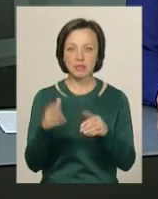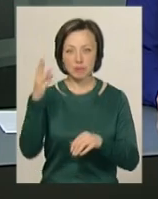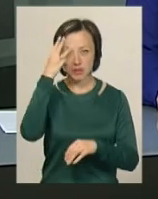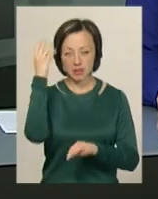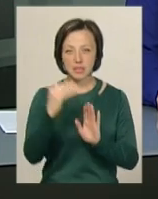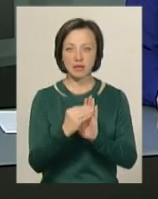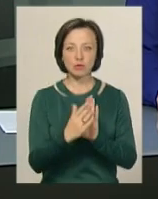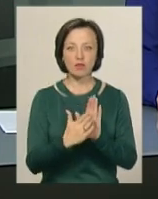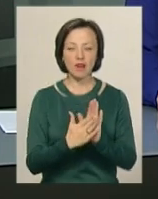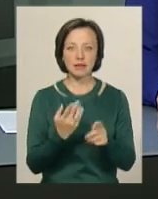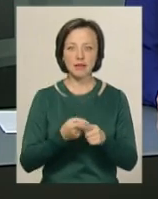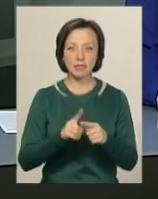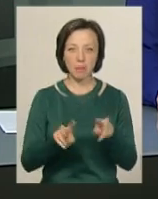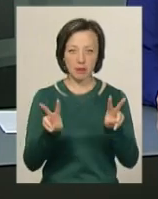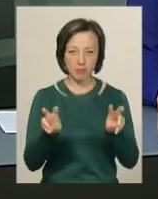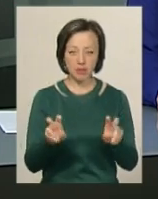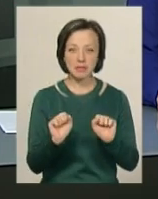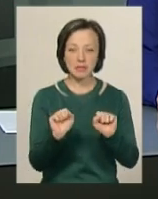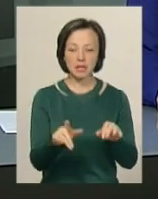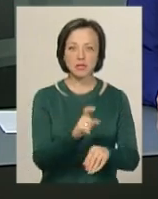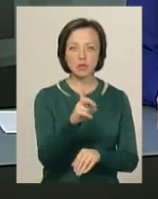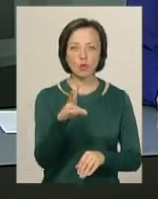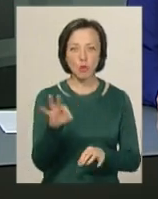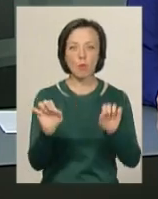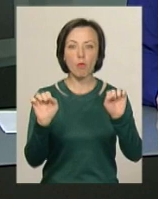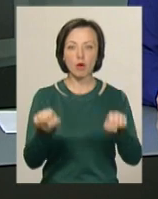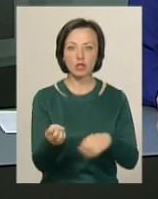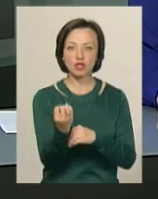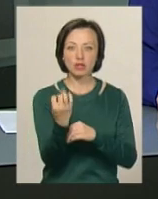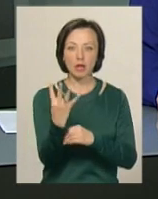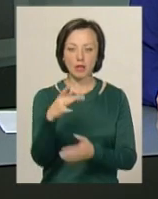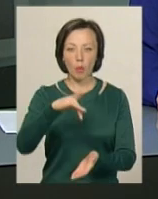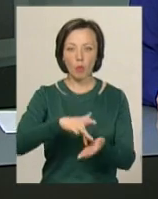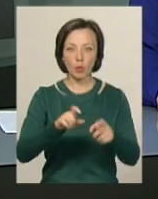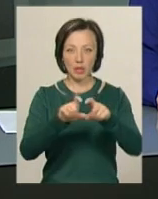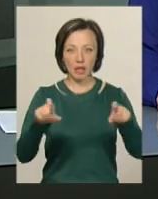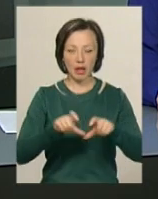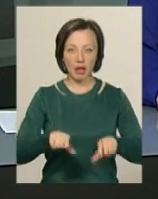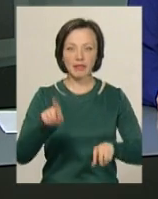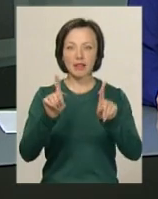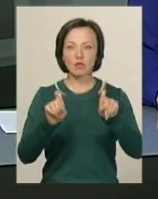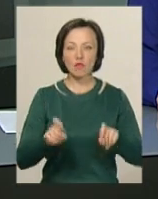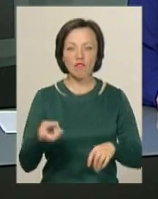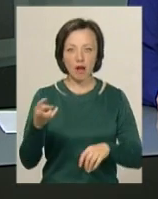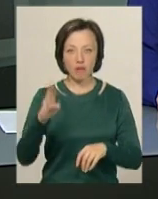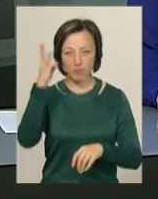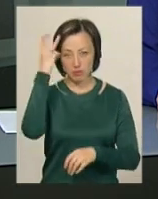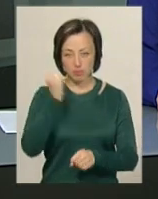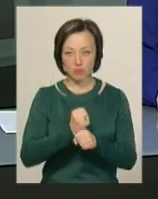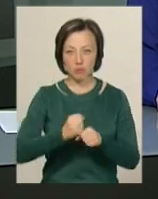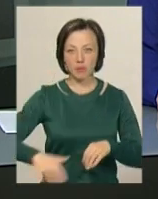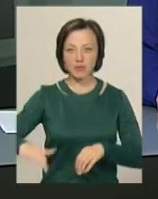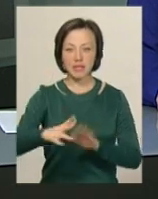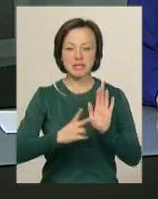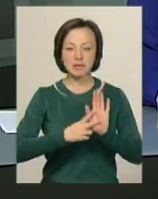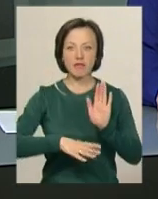Хмельниччини зареєструвались на цей предмет. Скласти ЗНО вони могли на 14 пунктах тестування. У Хмельницькому вони працювали у приміщенні